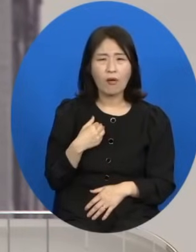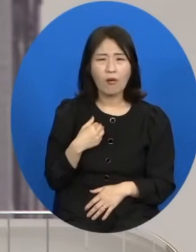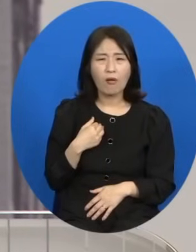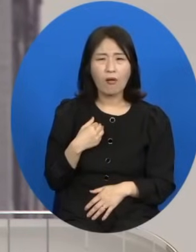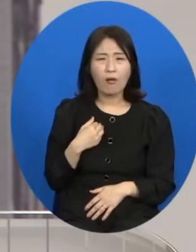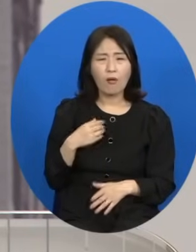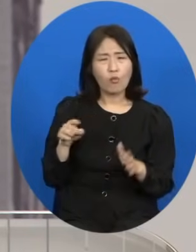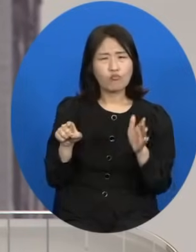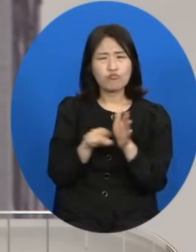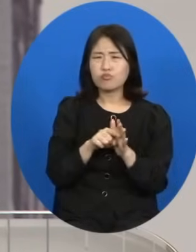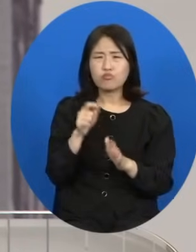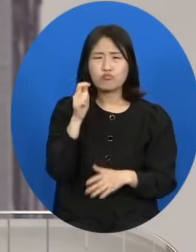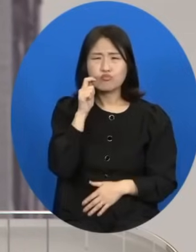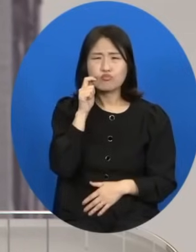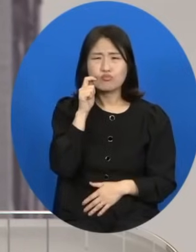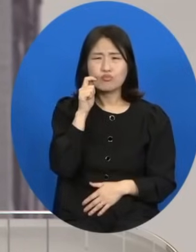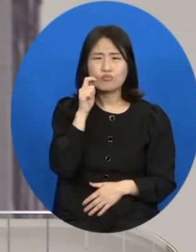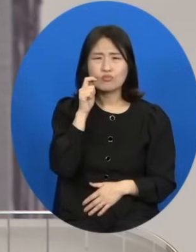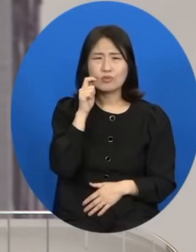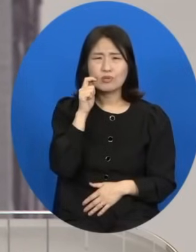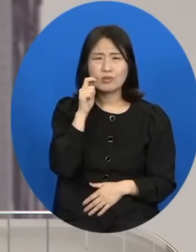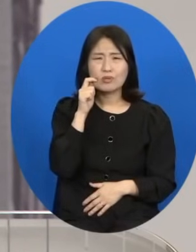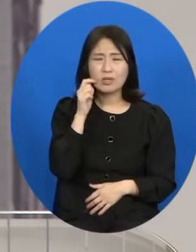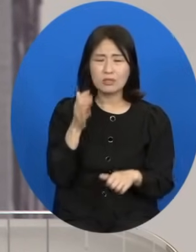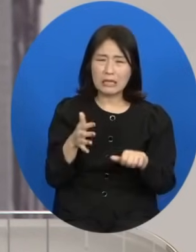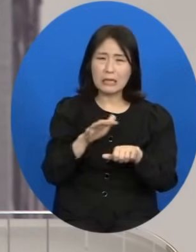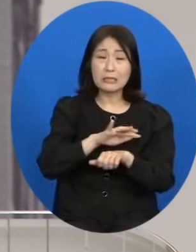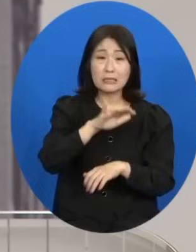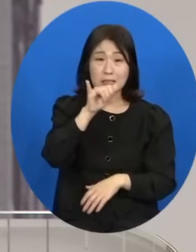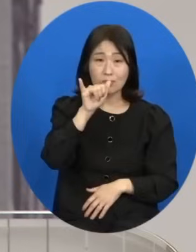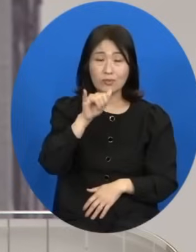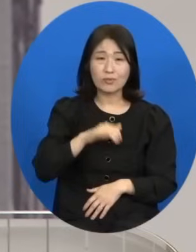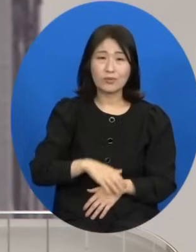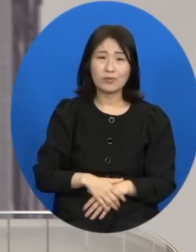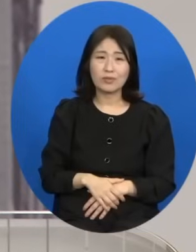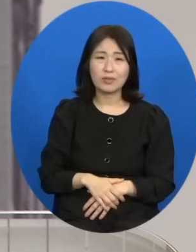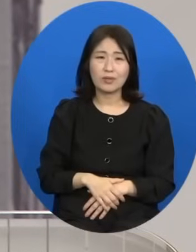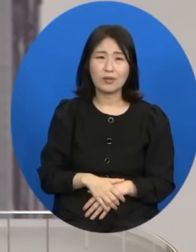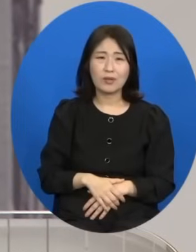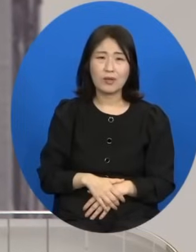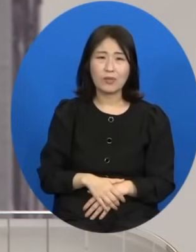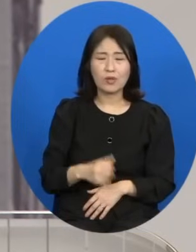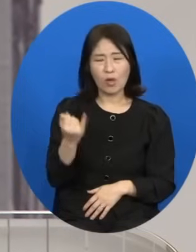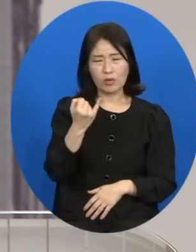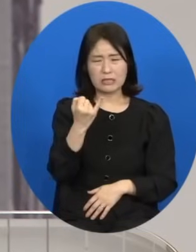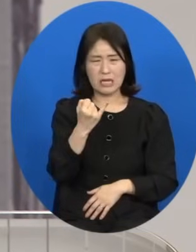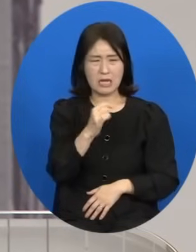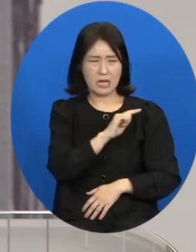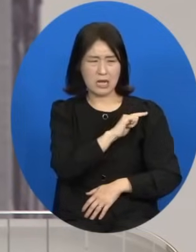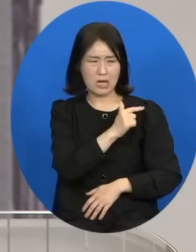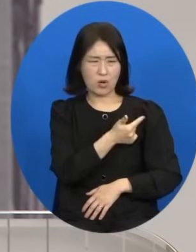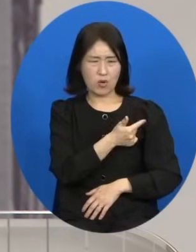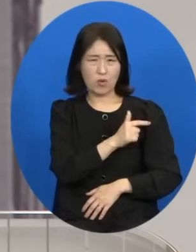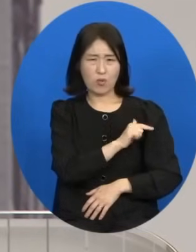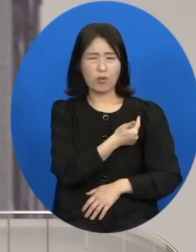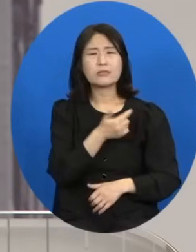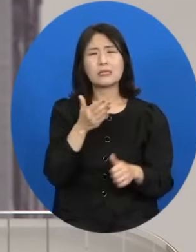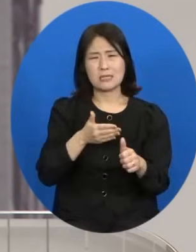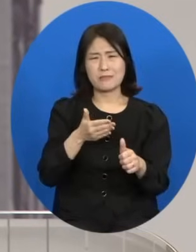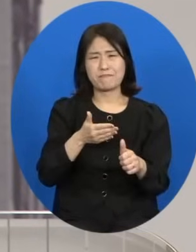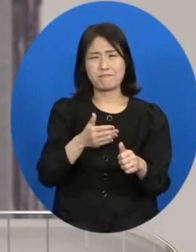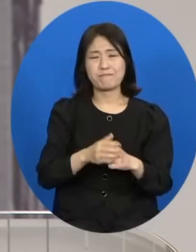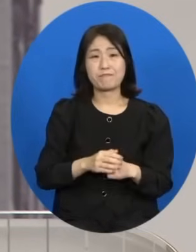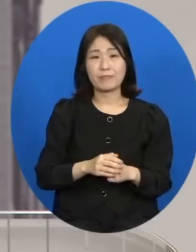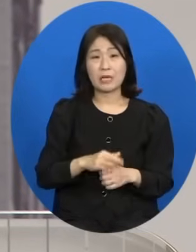의심했습니다 불가 몇주 전까지 건강하게 계셨고 밝은 얼굴 예배후에 인사했고 몇 개월 전에 같이 식사도